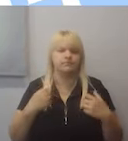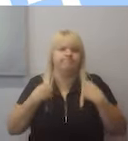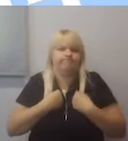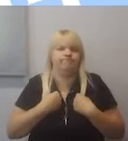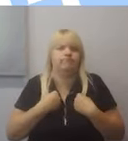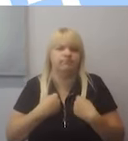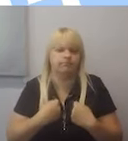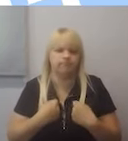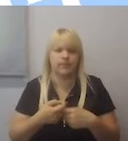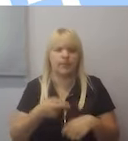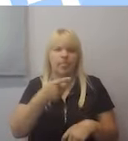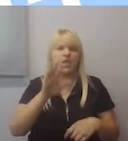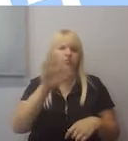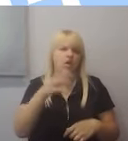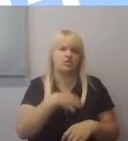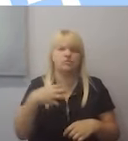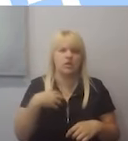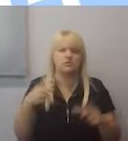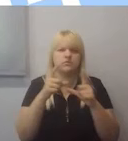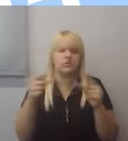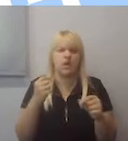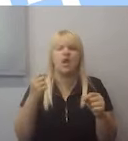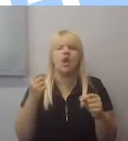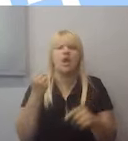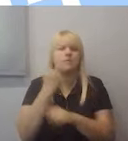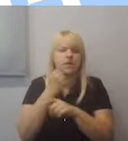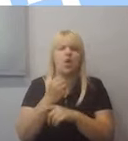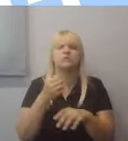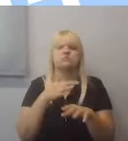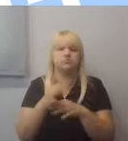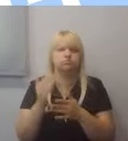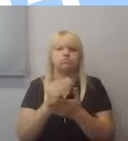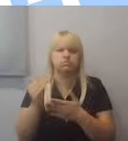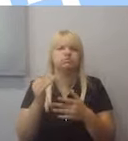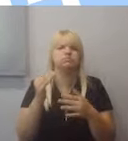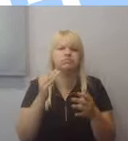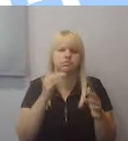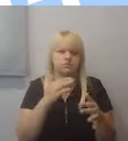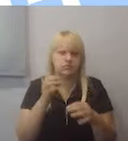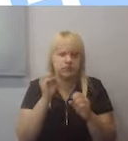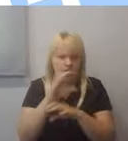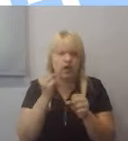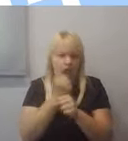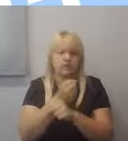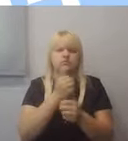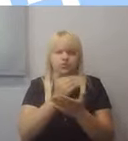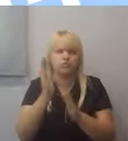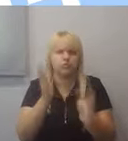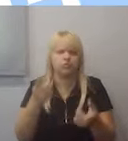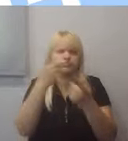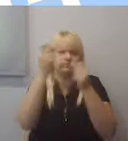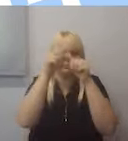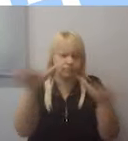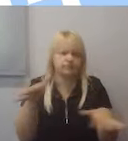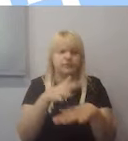valsts pašvaldīb iestādes apdraudējuma laikā turpinās strādāt informēs sabiedrību par notiekošo koordinēs